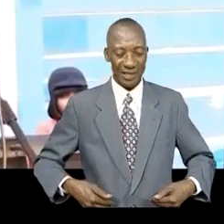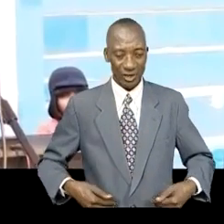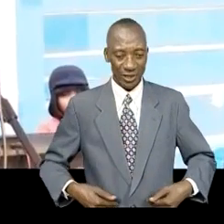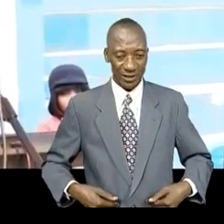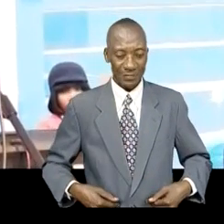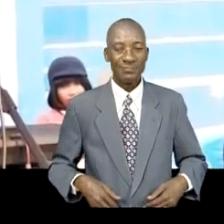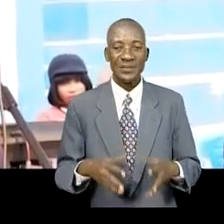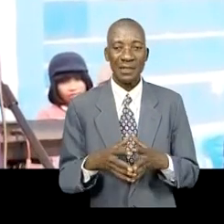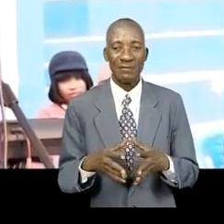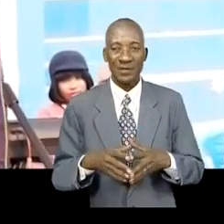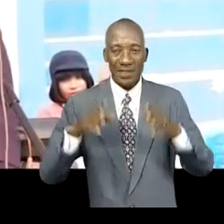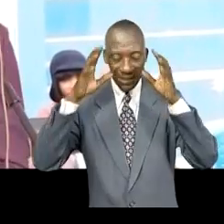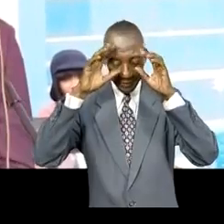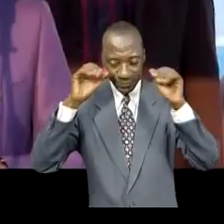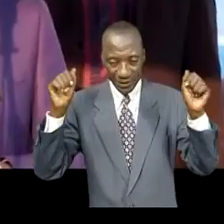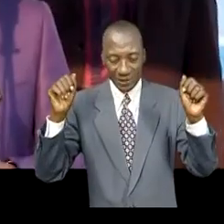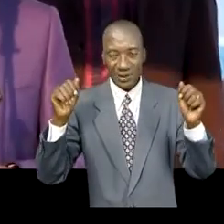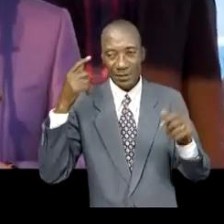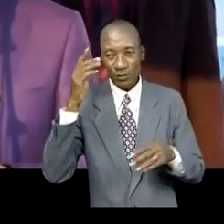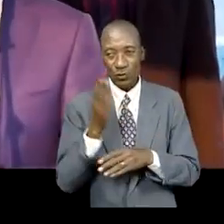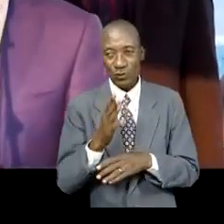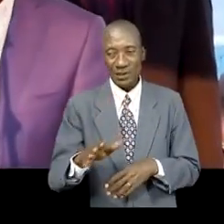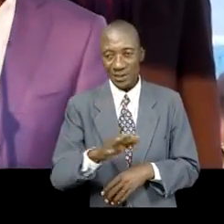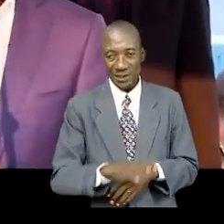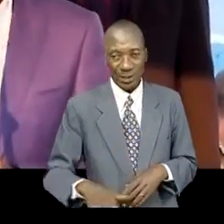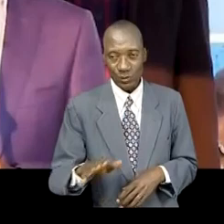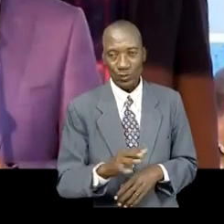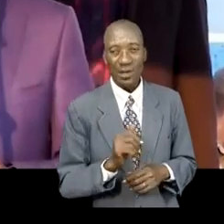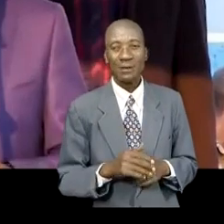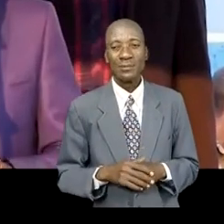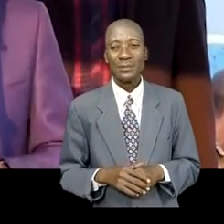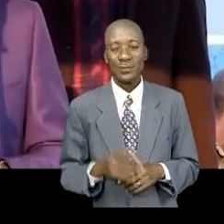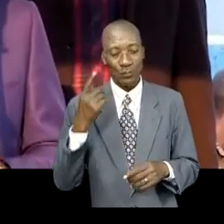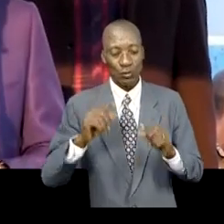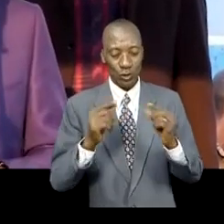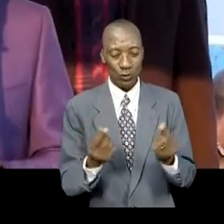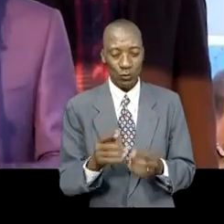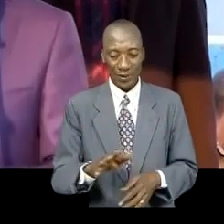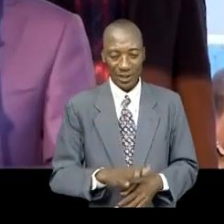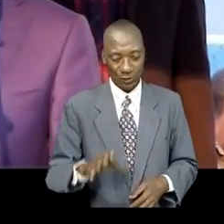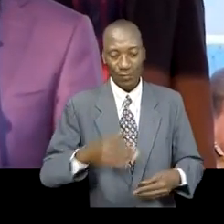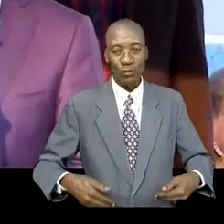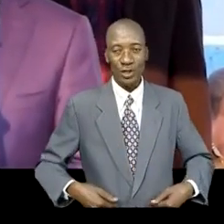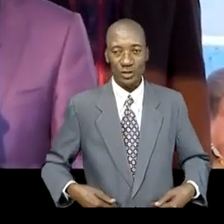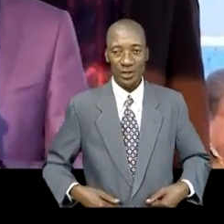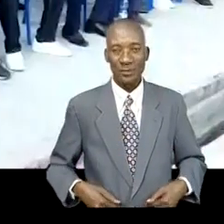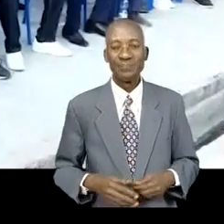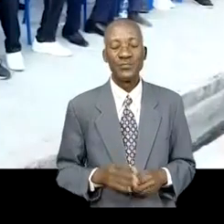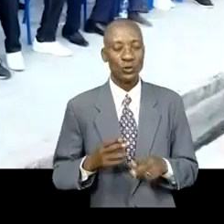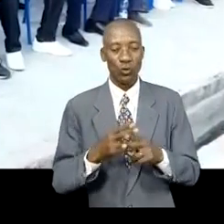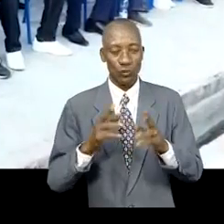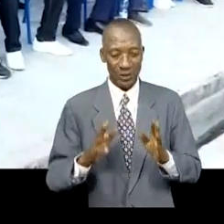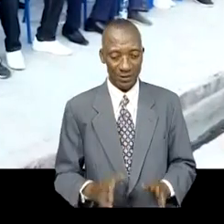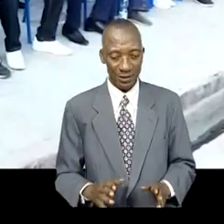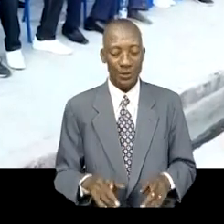des présidents du Conseil national de la jeunesse et celui du Forum national de la jeunesse, respectivement coordonnateur